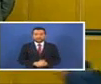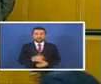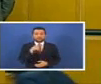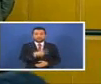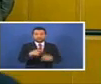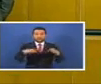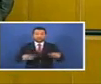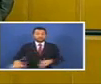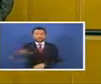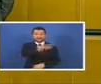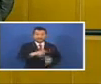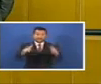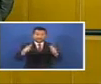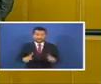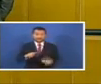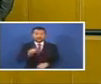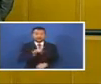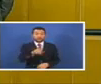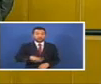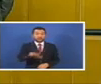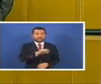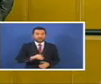bu coğrafyada Kürtler